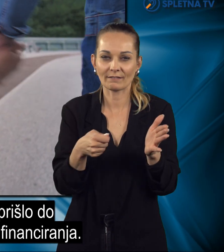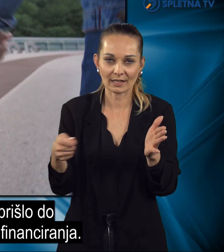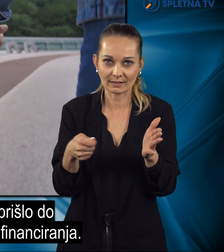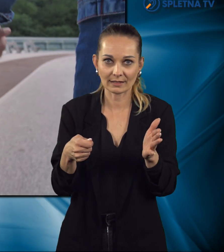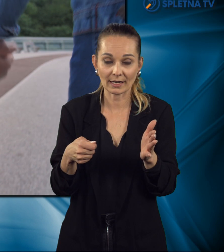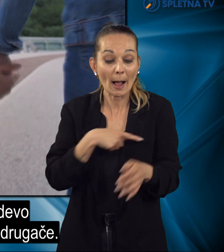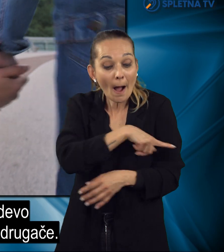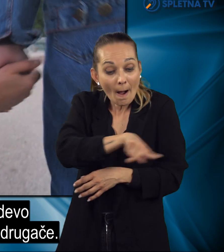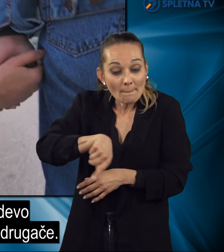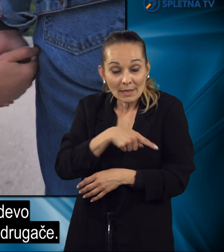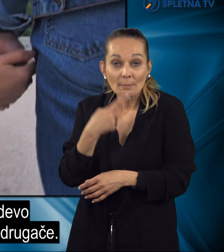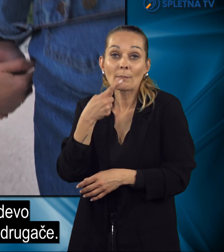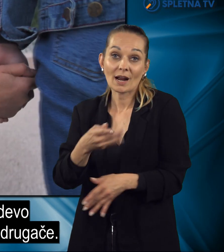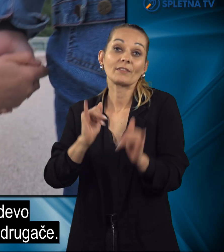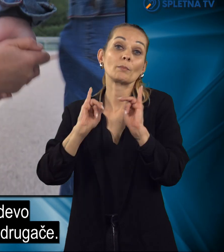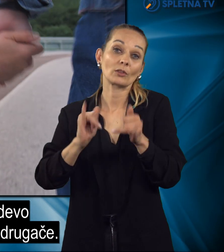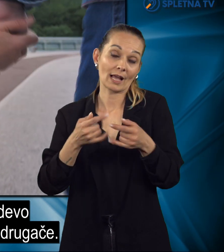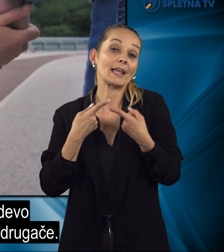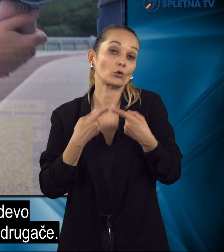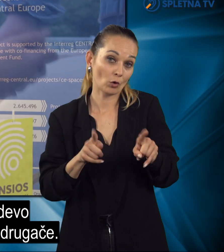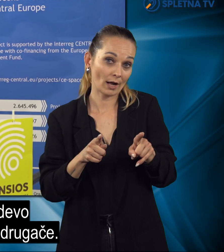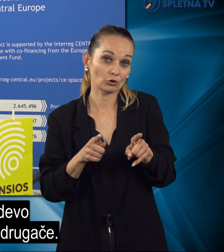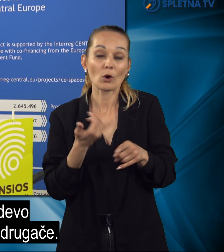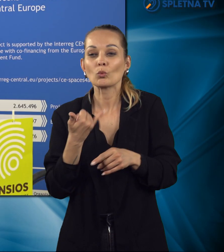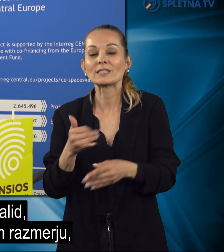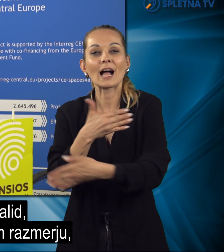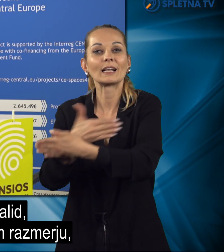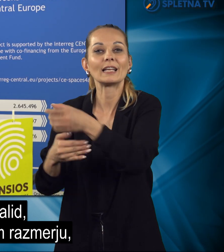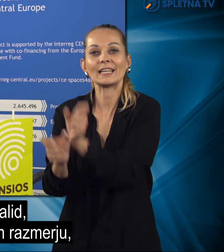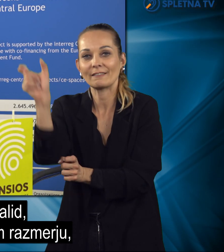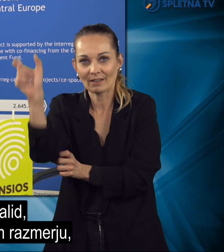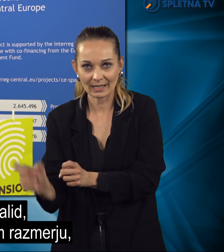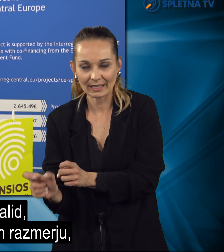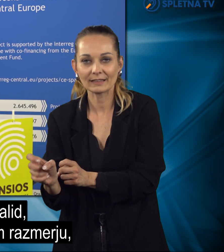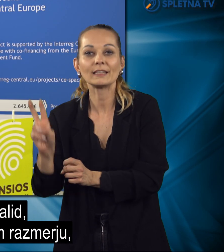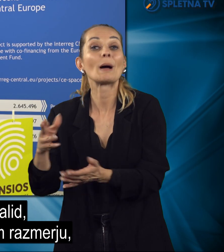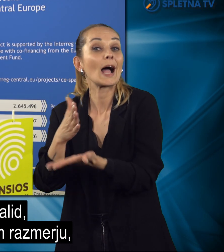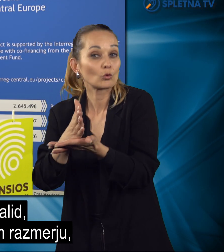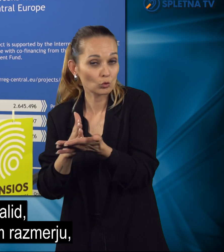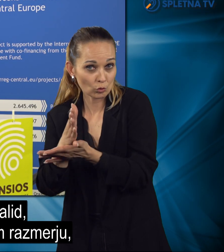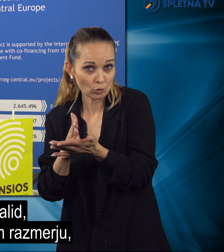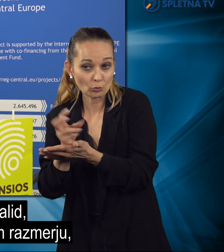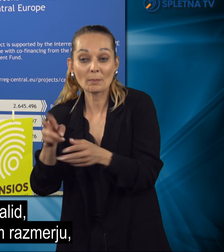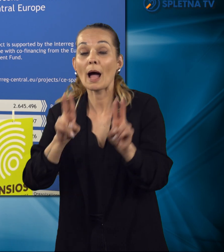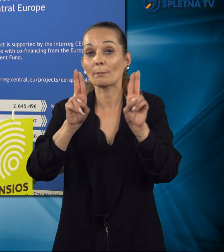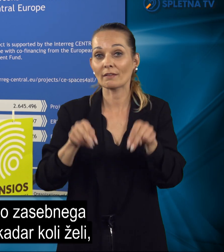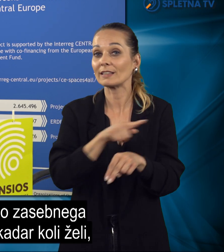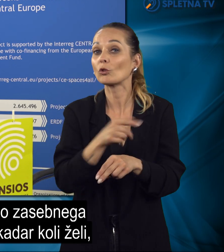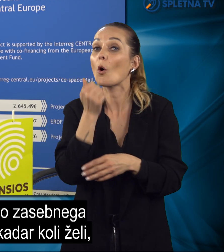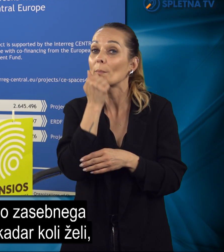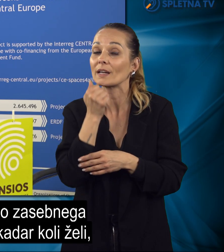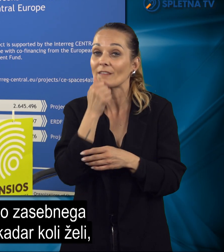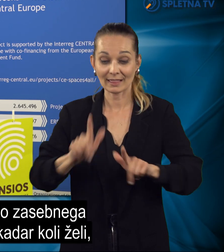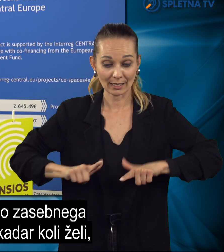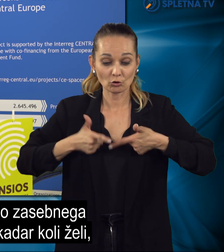dvojnega financiranja. Mi pa zadevo zagovarjamo seveda drugače. Vsak invalid, ki je v delovnem razmerju, ima pravico